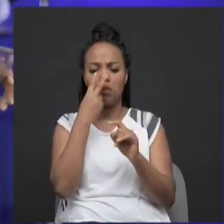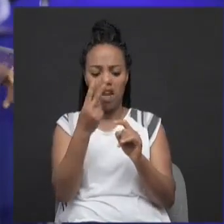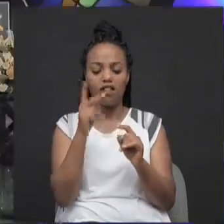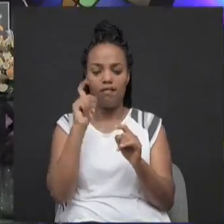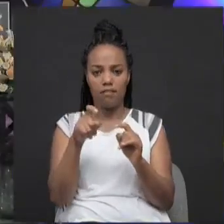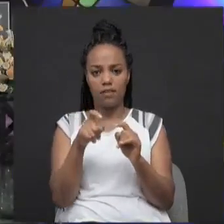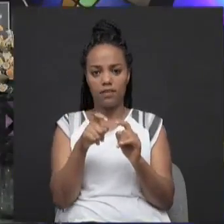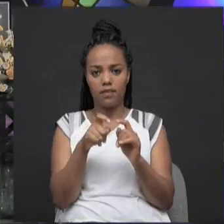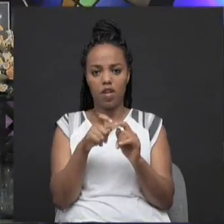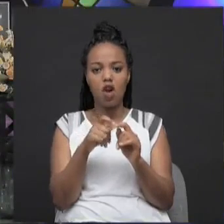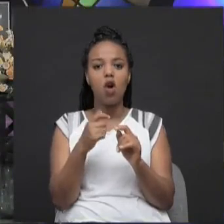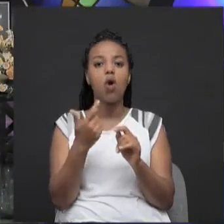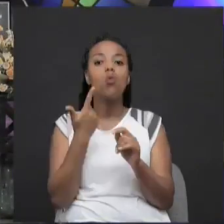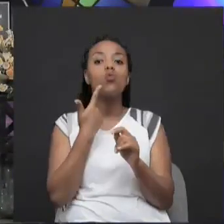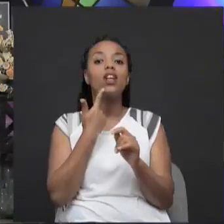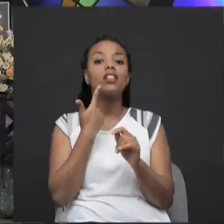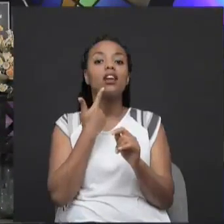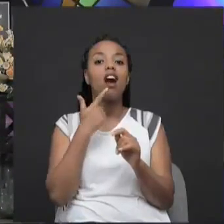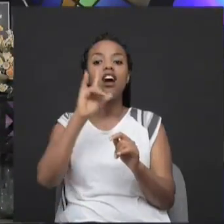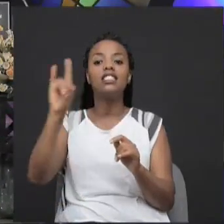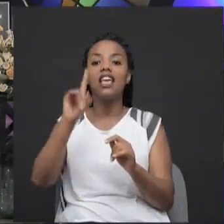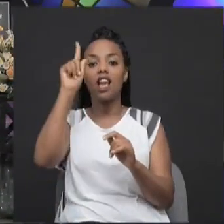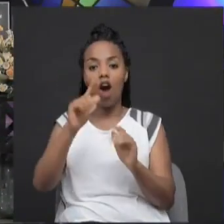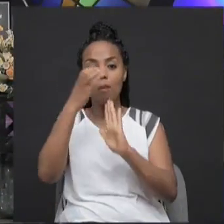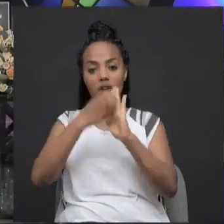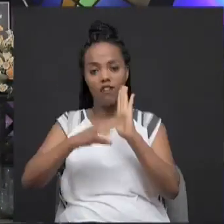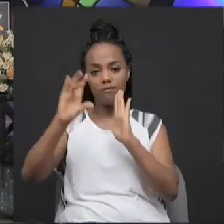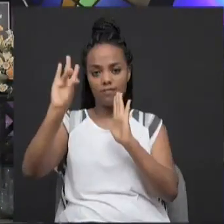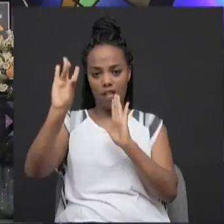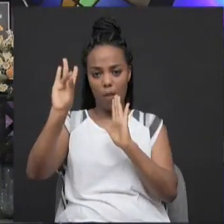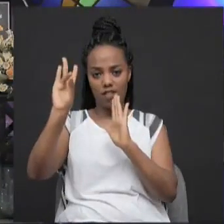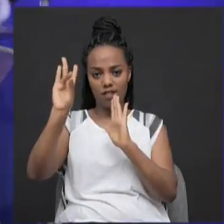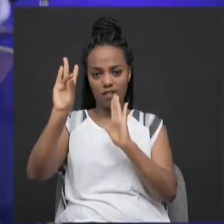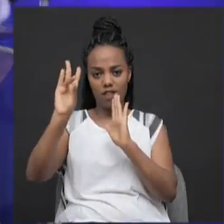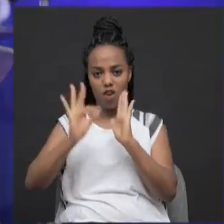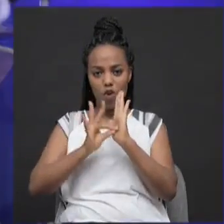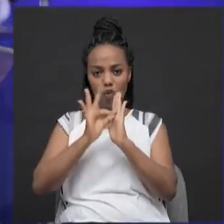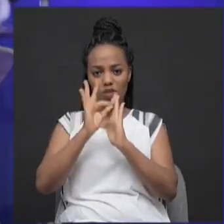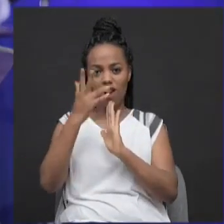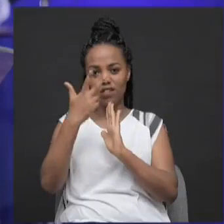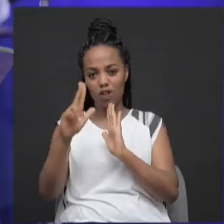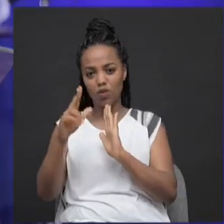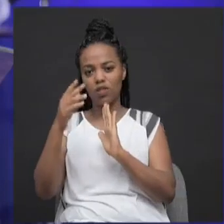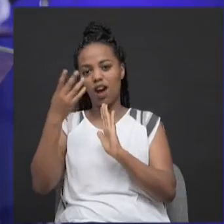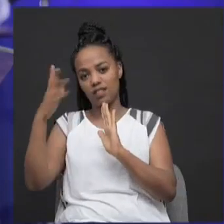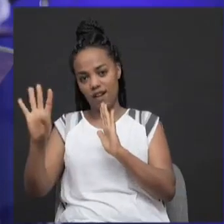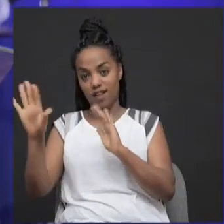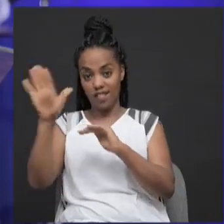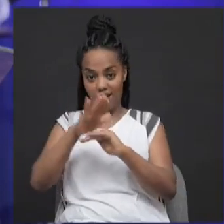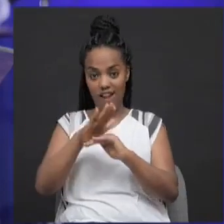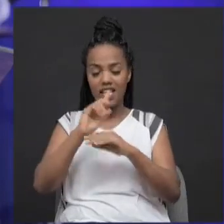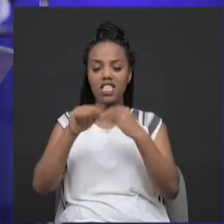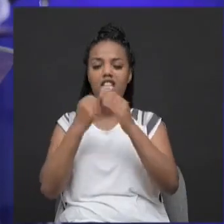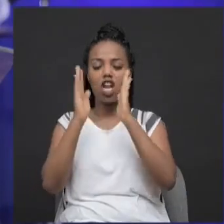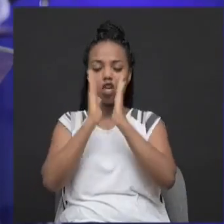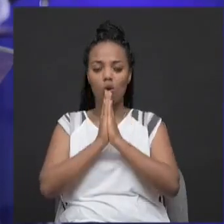ነው። በሁለተኛ ዜና ምዕራፍ 7 ቁጥር 13 እና 14 ላይ ስለ